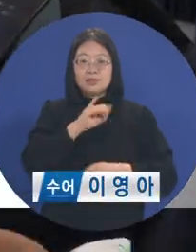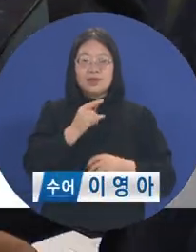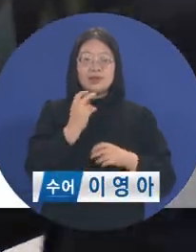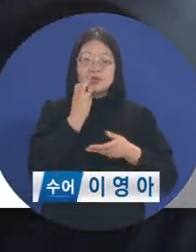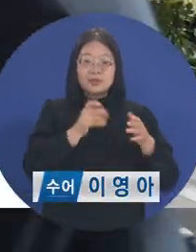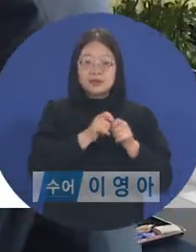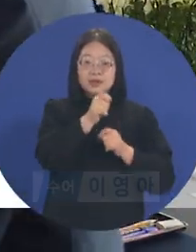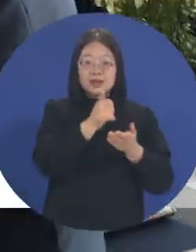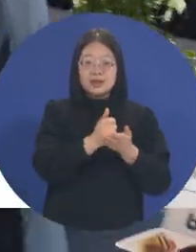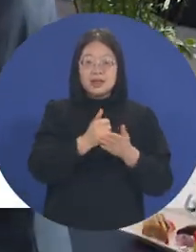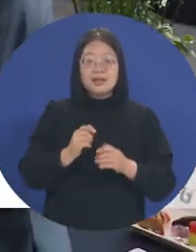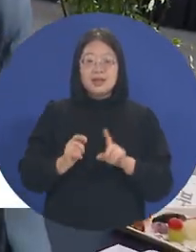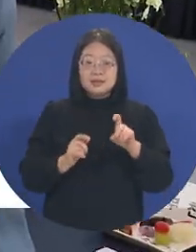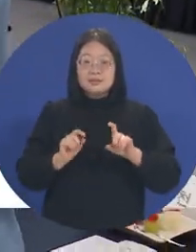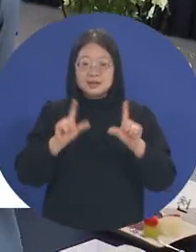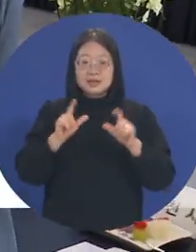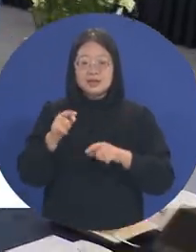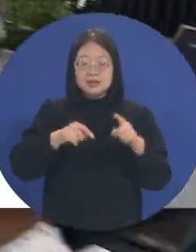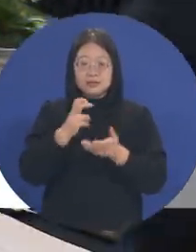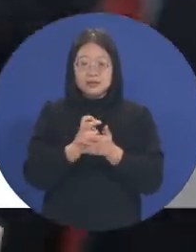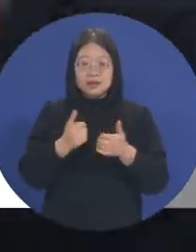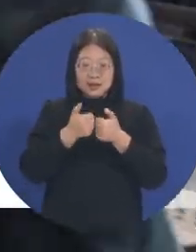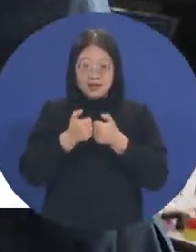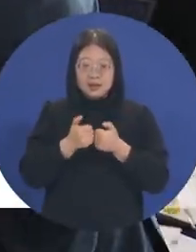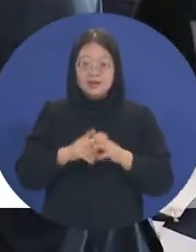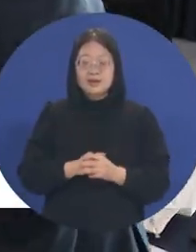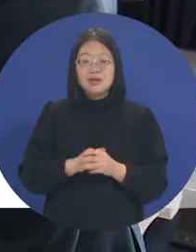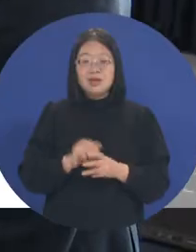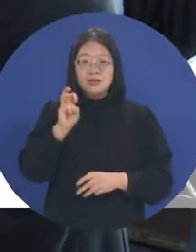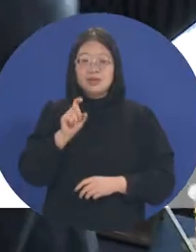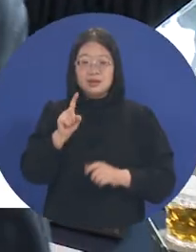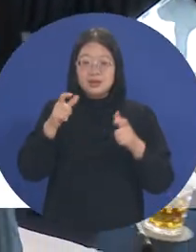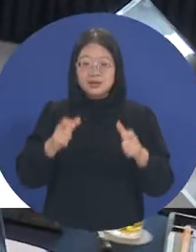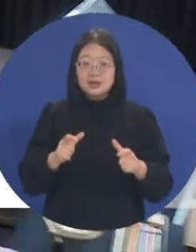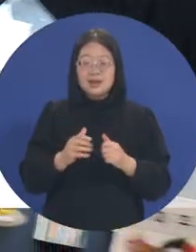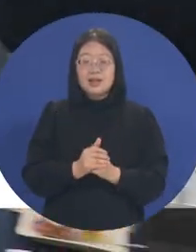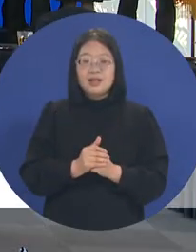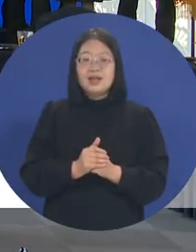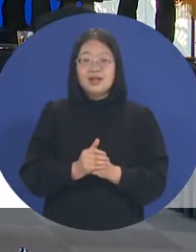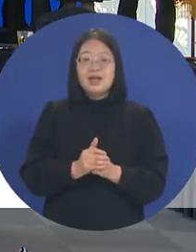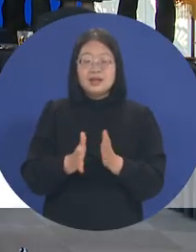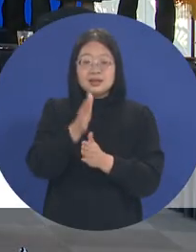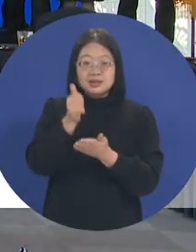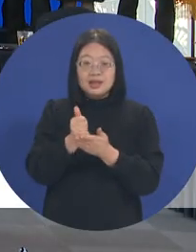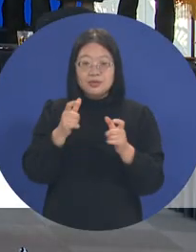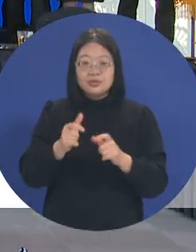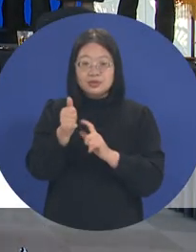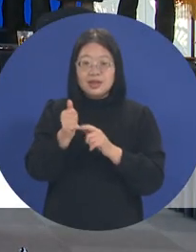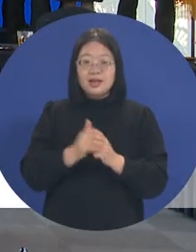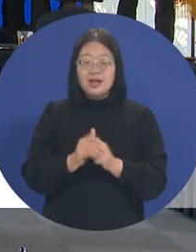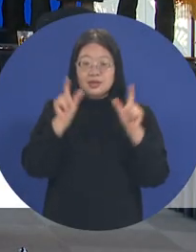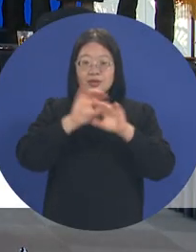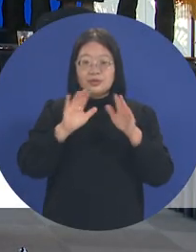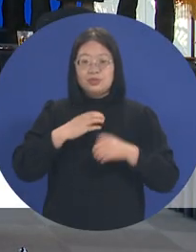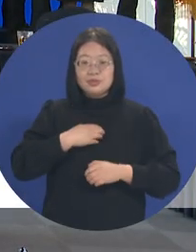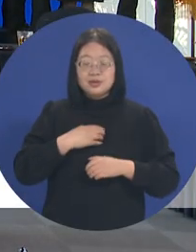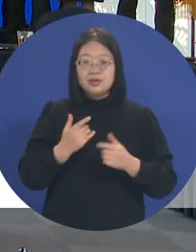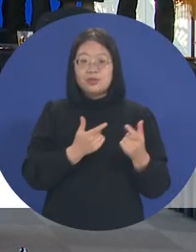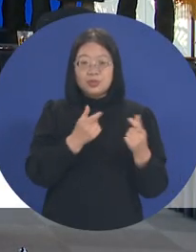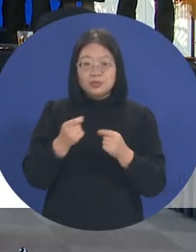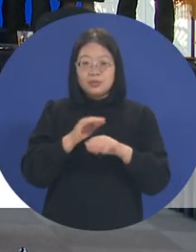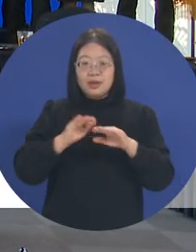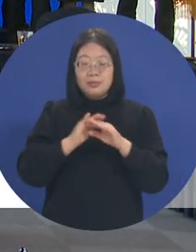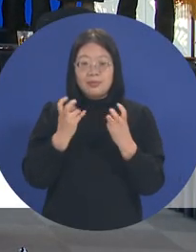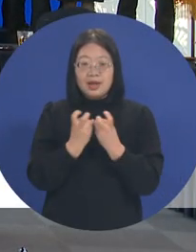김동현 경기도지사가 지난 11일 정책 간담회를 열고 돈의 31개 시군의 시장 군수와 기후위기 공동 대응체계